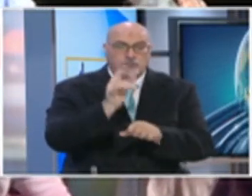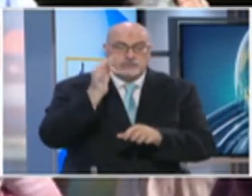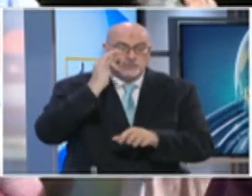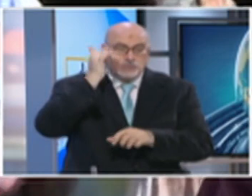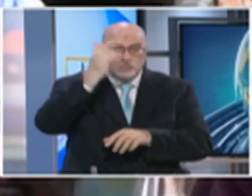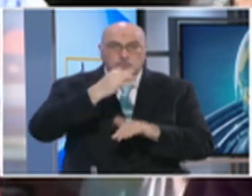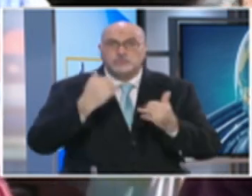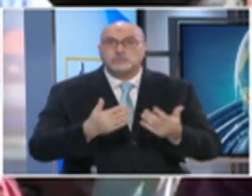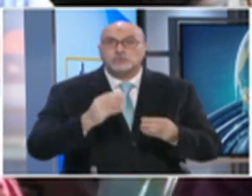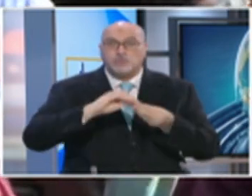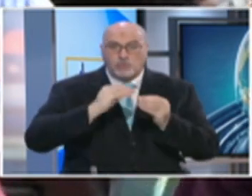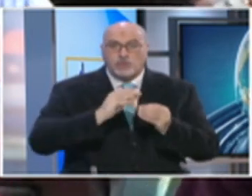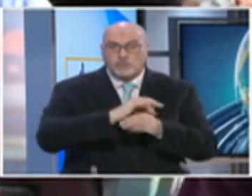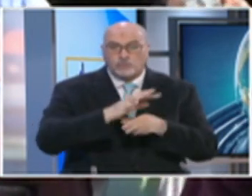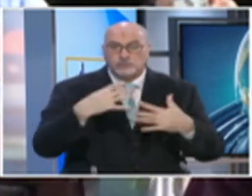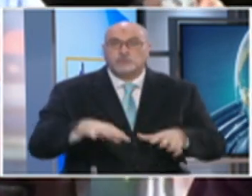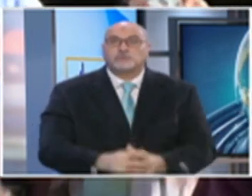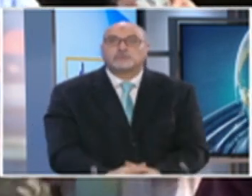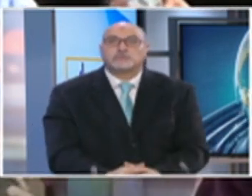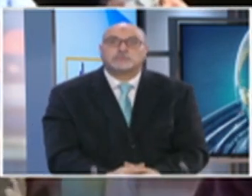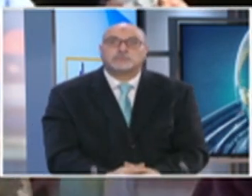إلى الأزمة الوبائية.